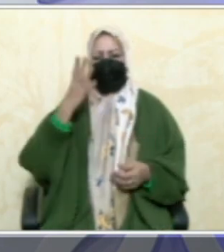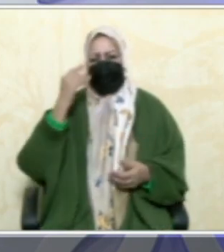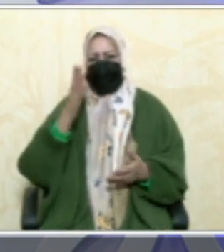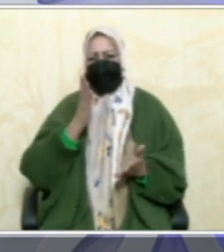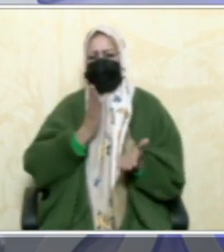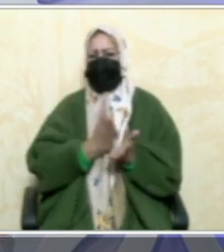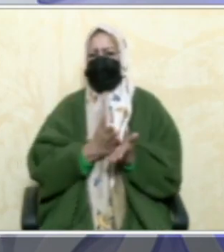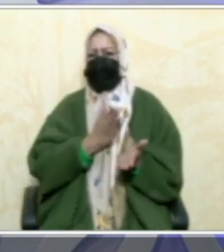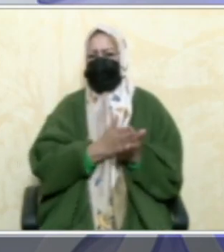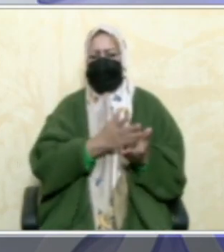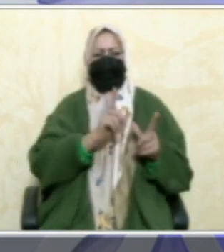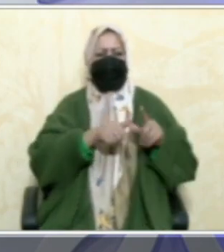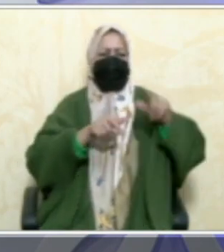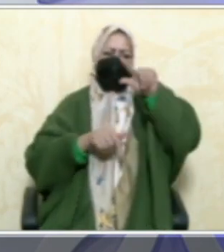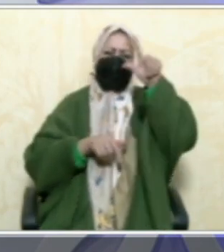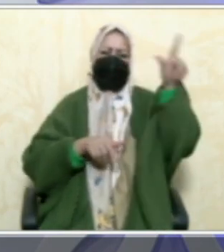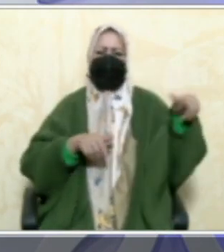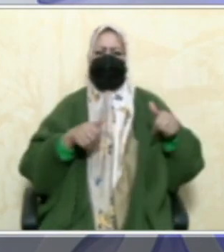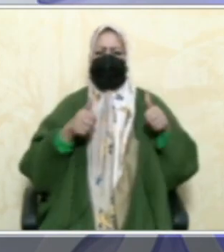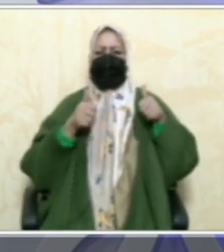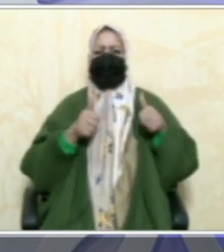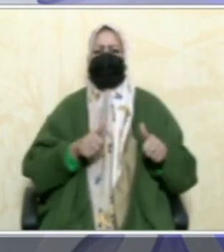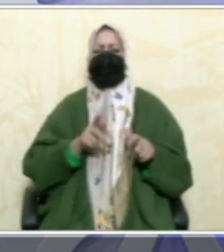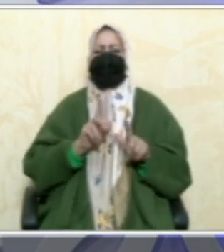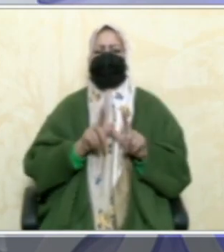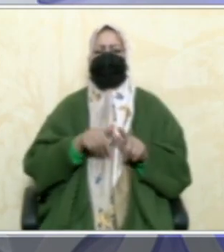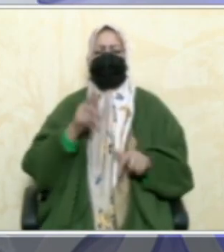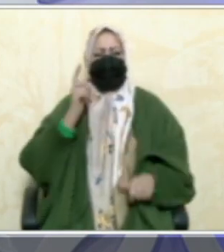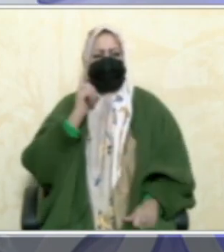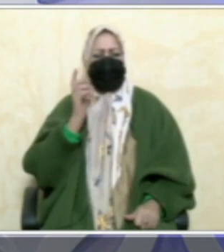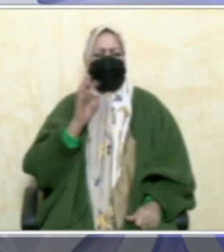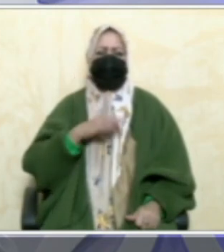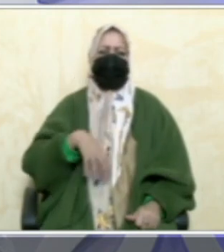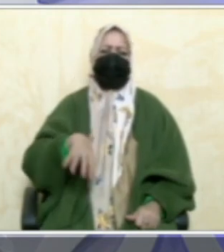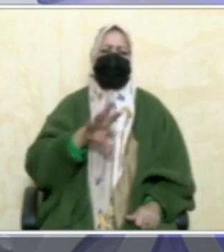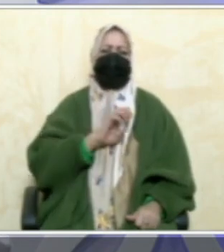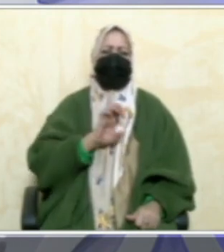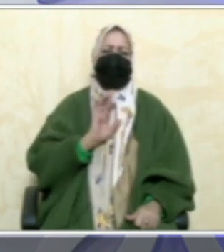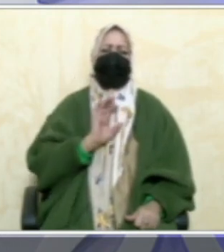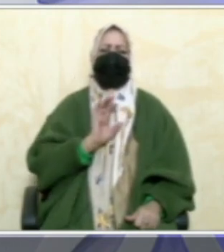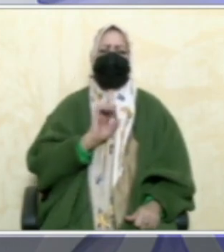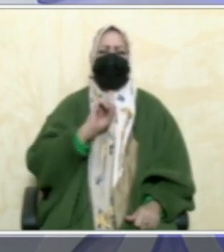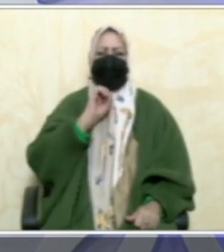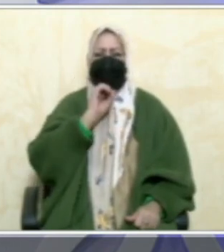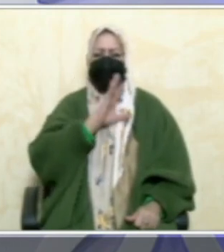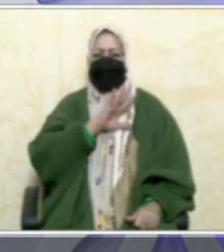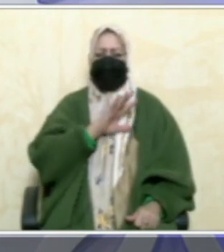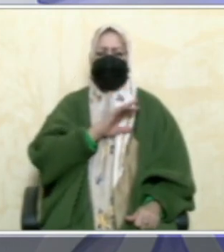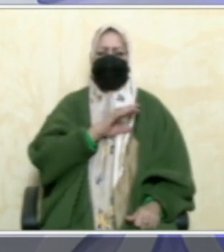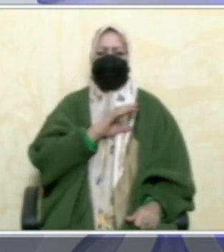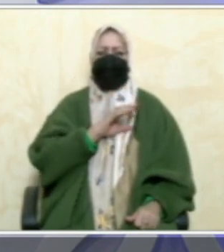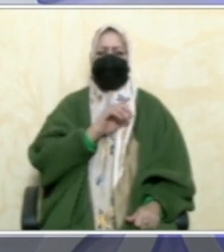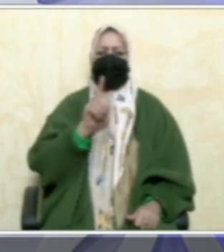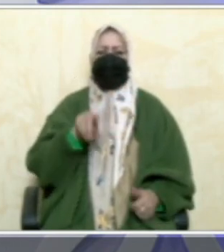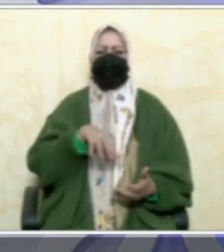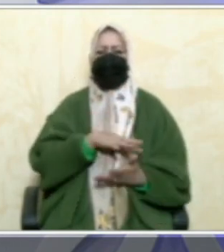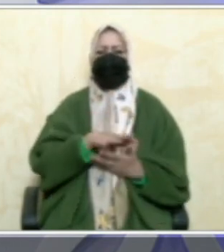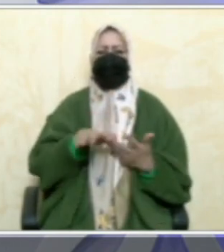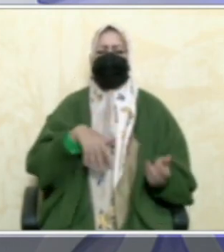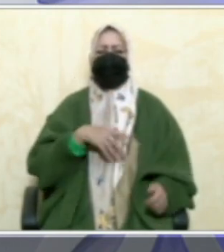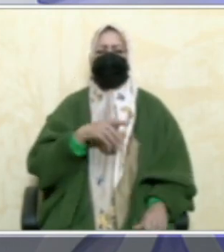وأسمع كلمة عند الناس من المفسدين. لكن الإشكالية الكبيرة هي مسألة معقدة جدا ما يحدث في